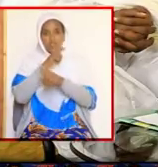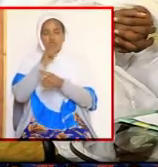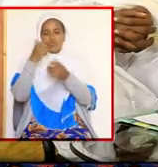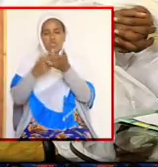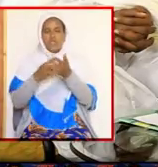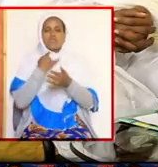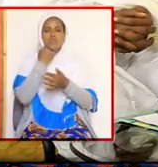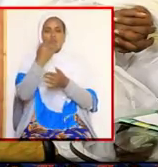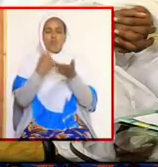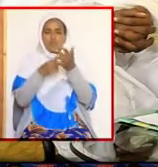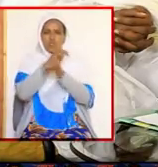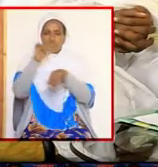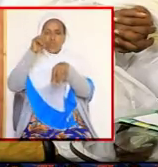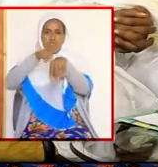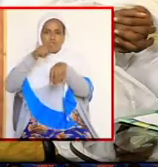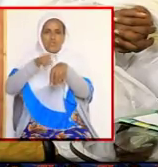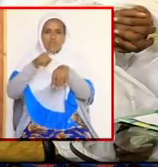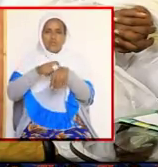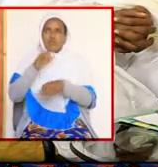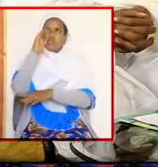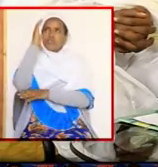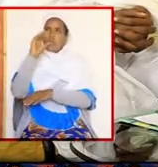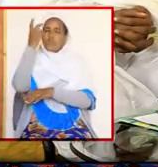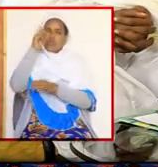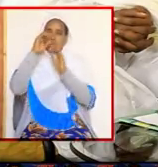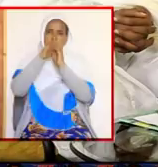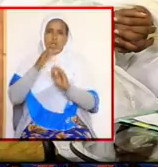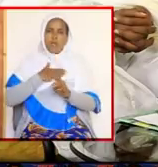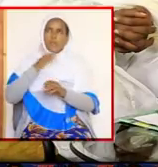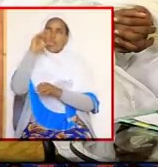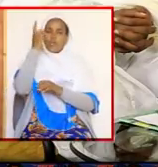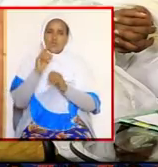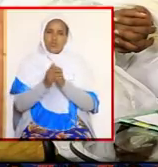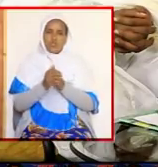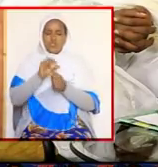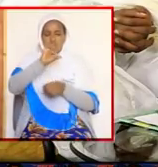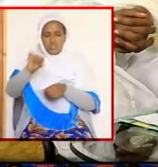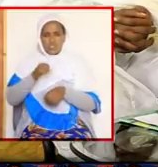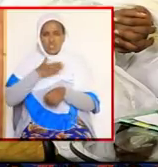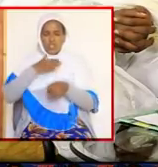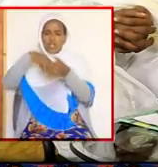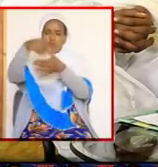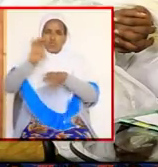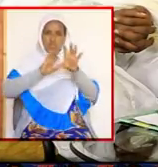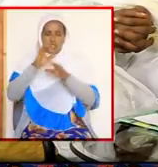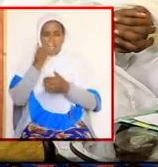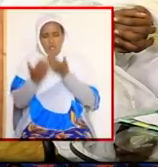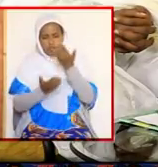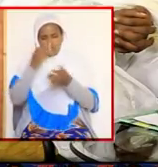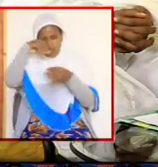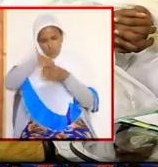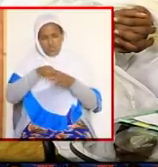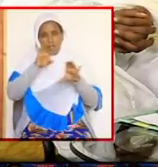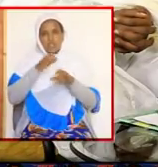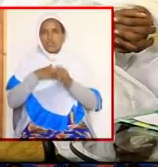ይሄ ዜማውም እንዲሁ ለጊዜው እግዚአብሔር ሆይ አምላኬ ሆይ እንጀራዬን ከውጭ አድርግልኝ